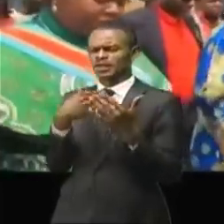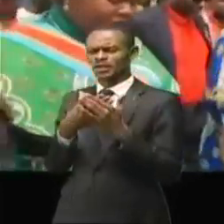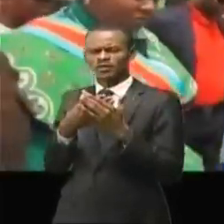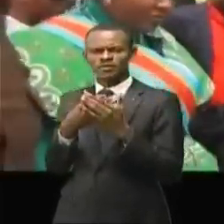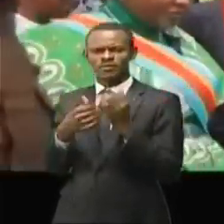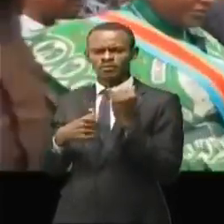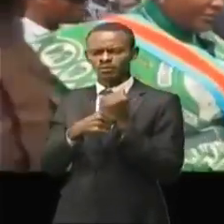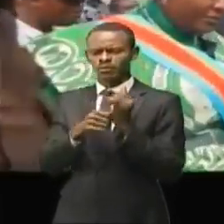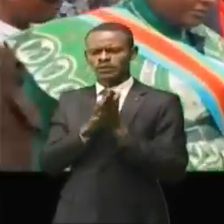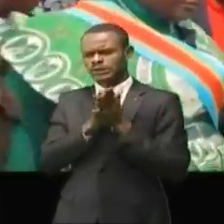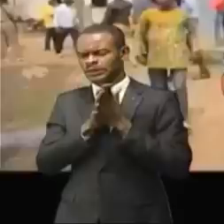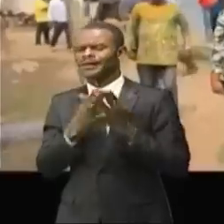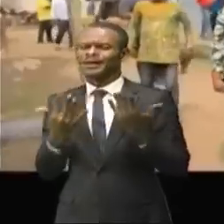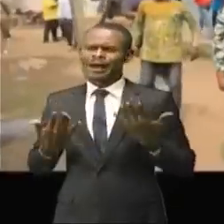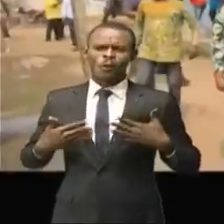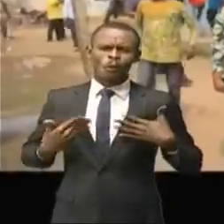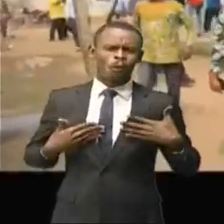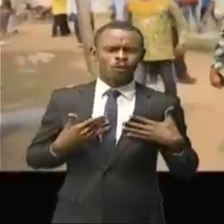enthousiaste